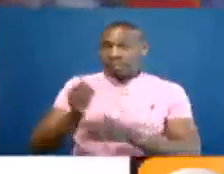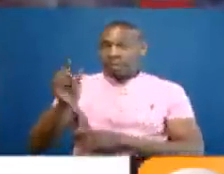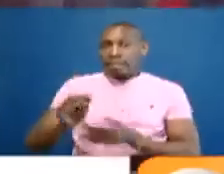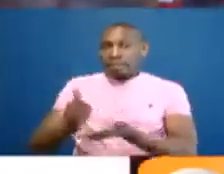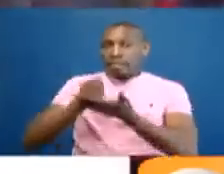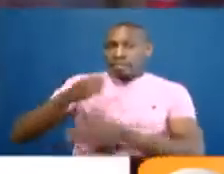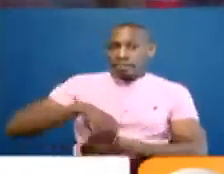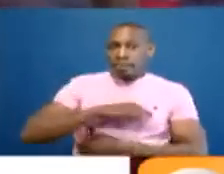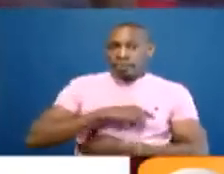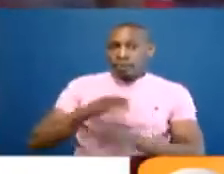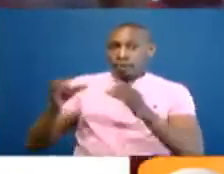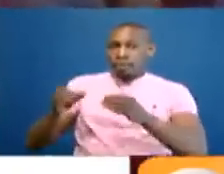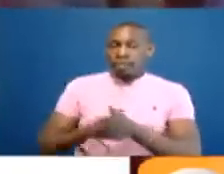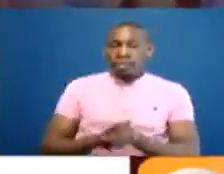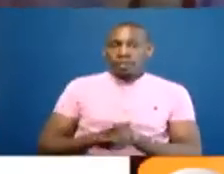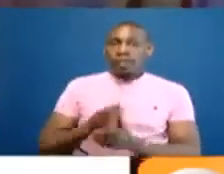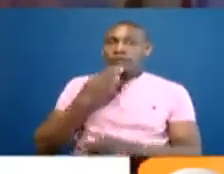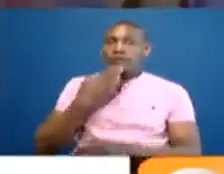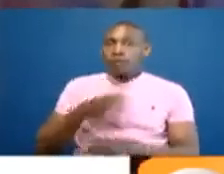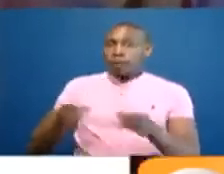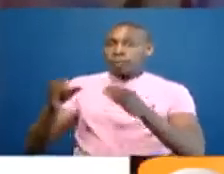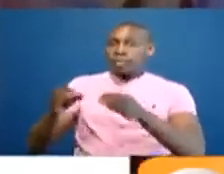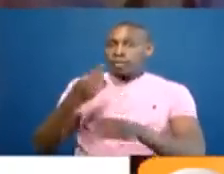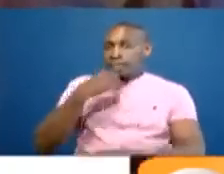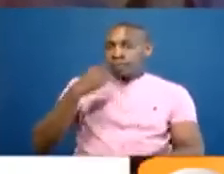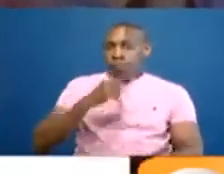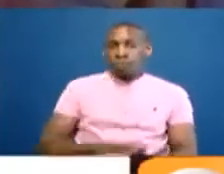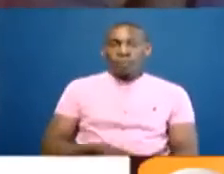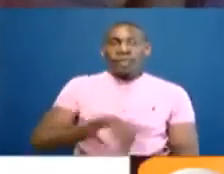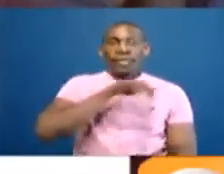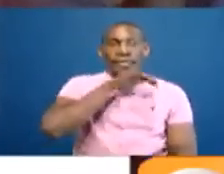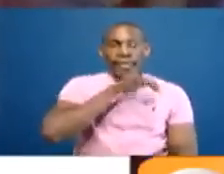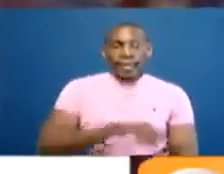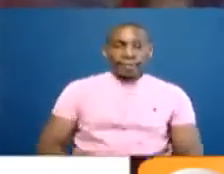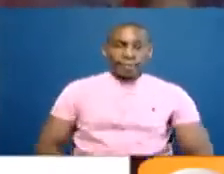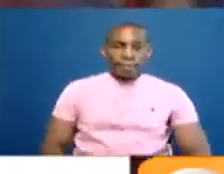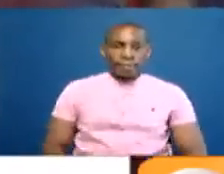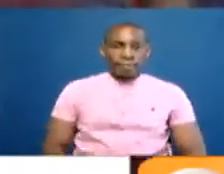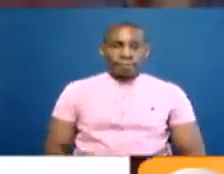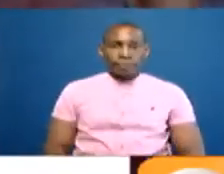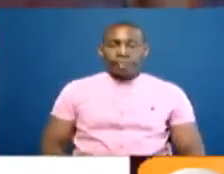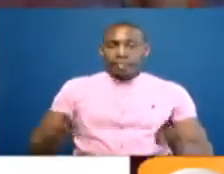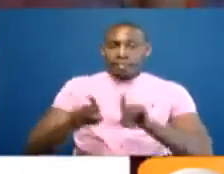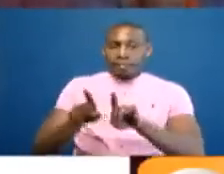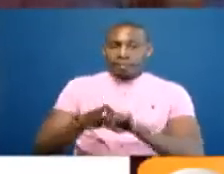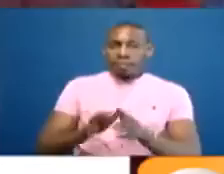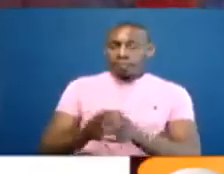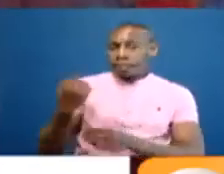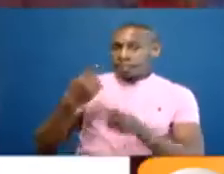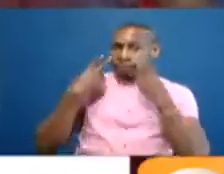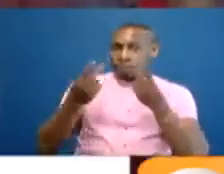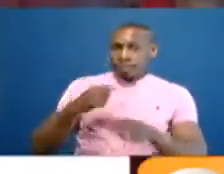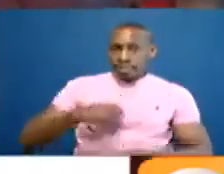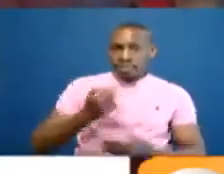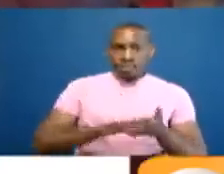atasaidia sisi jamii ya Mulembe Nation ni Raila Amolo Odinga. Na ndio kusudi mliona mimi